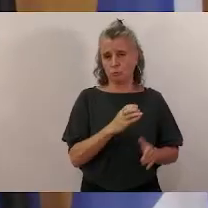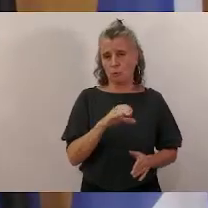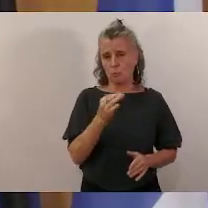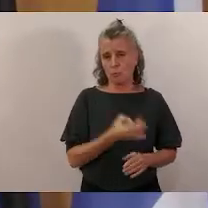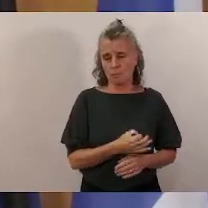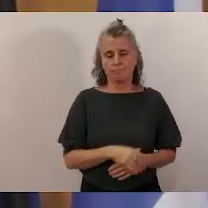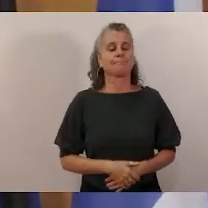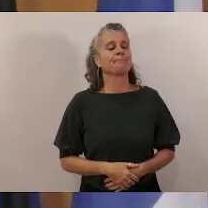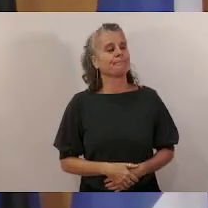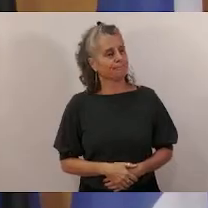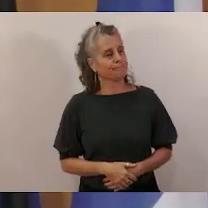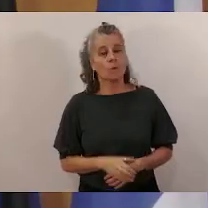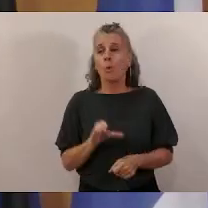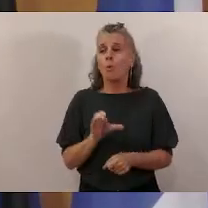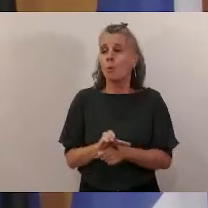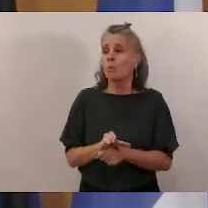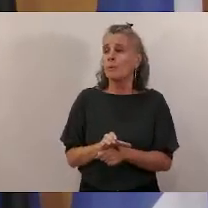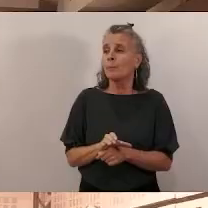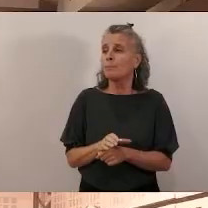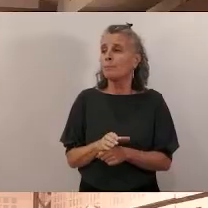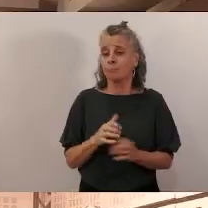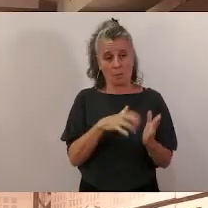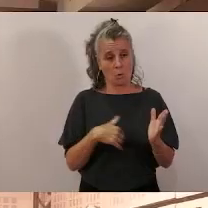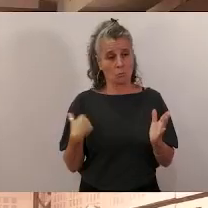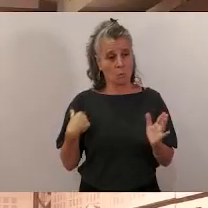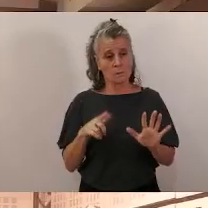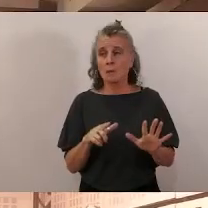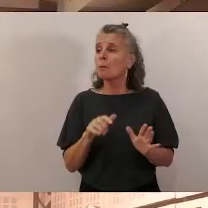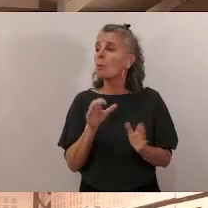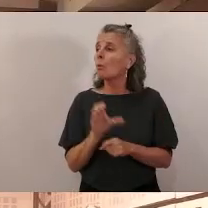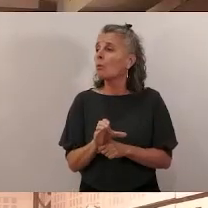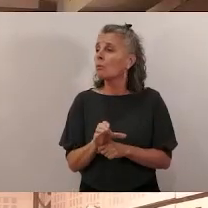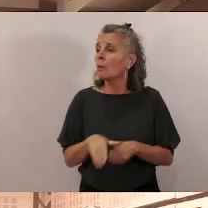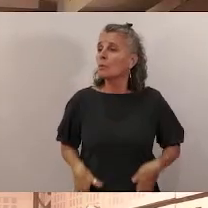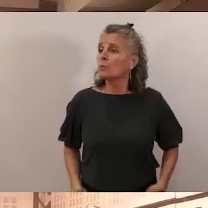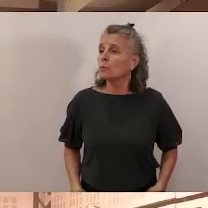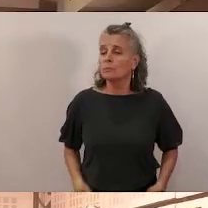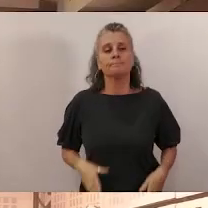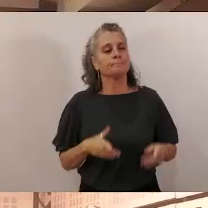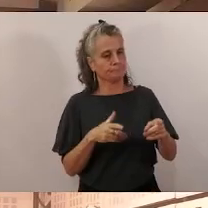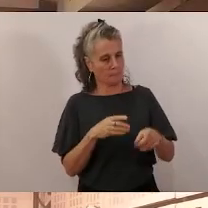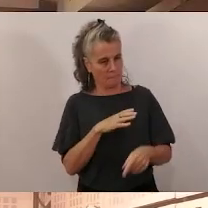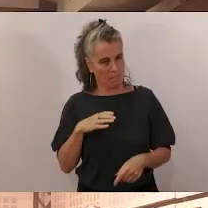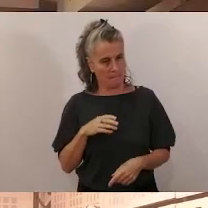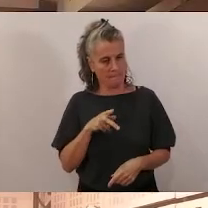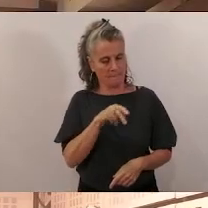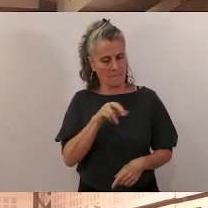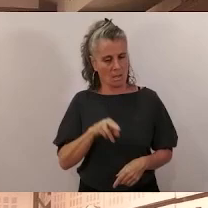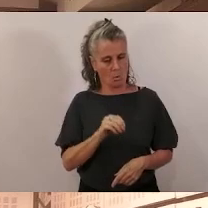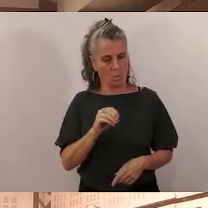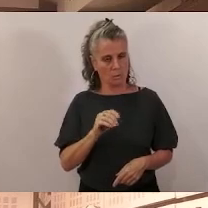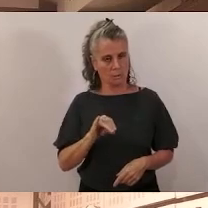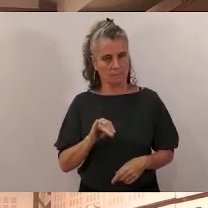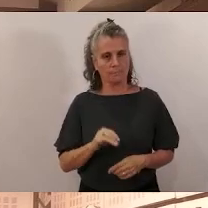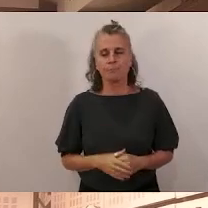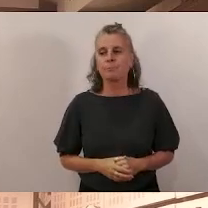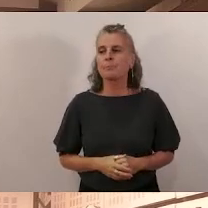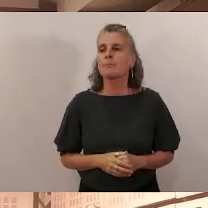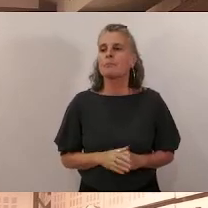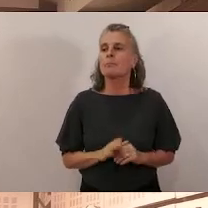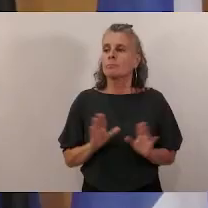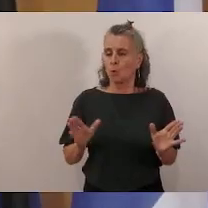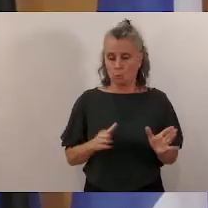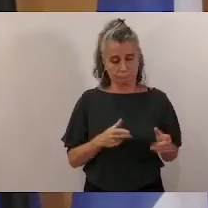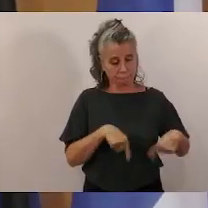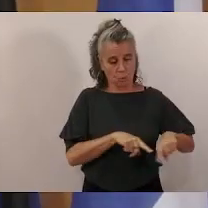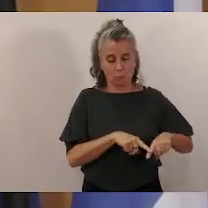Y a-t-il des contre le rapport numéro 7 ? Des abstentions ? Madame Parodi. Et donc avis favorable du